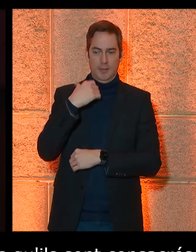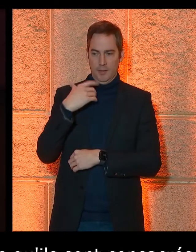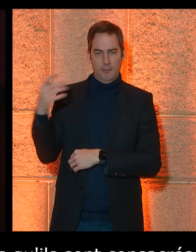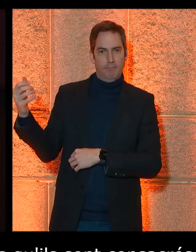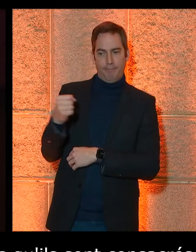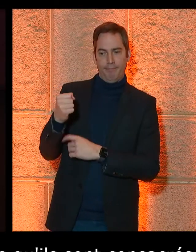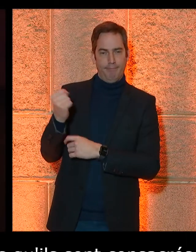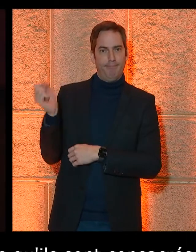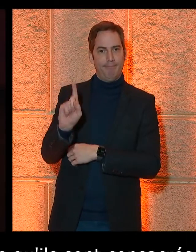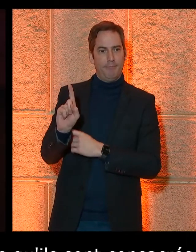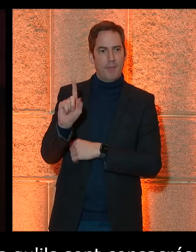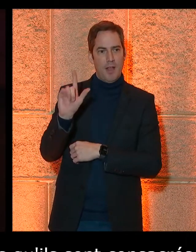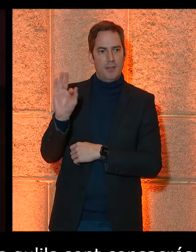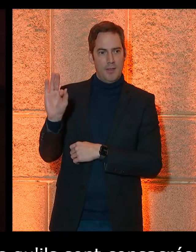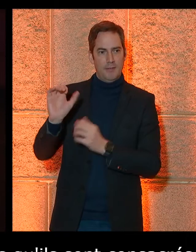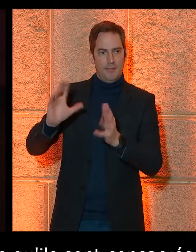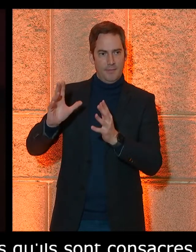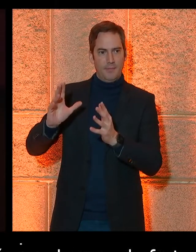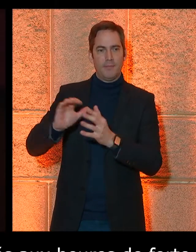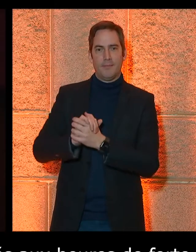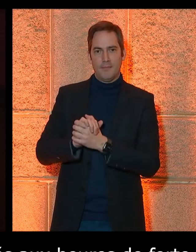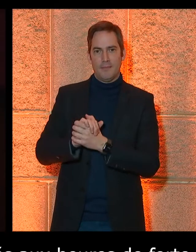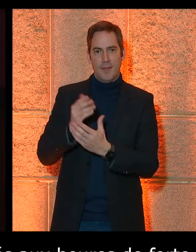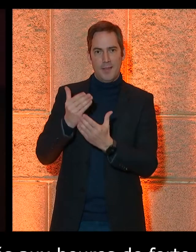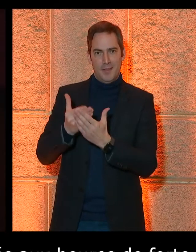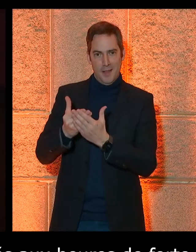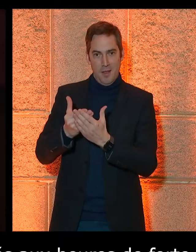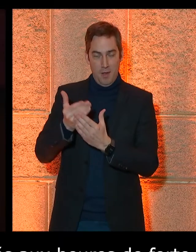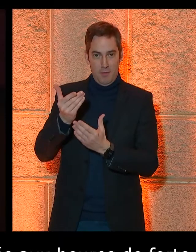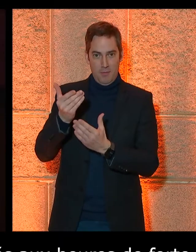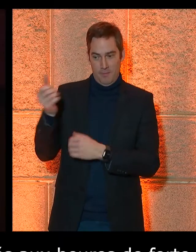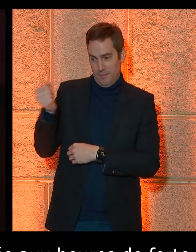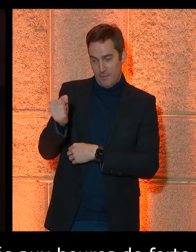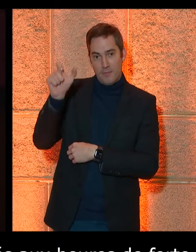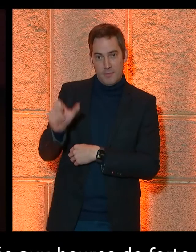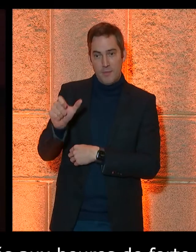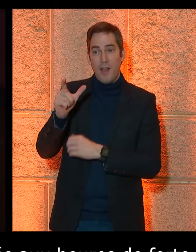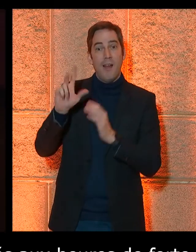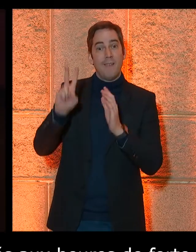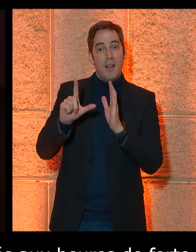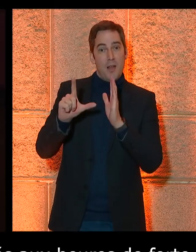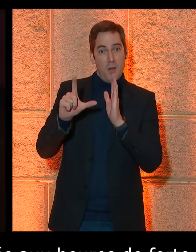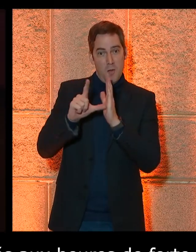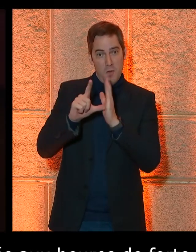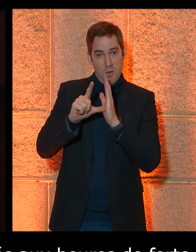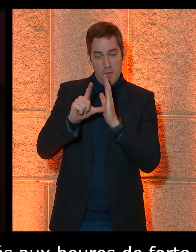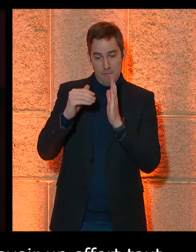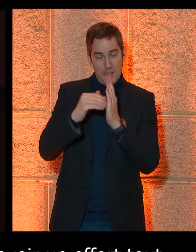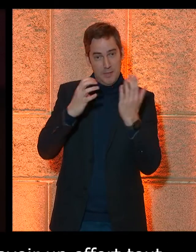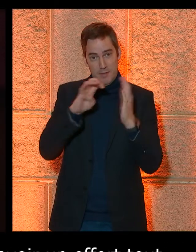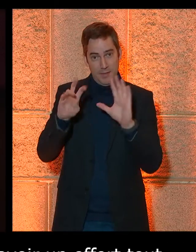française. Là aussi, il n'y a pas d'obligation fixée strictement dans la loi du 30 septembre